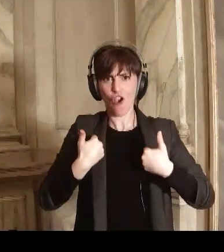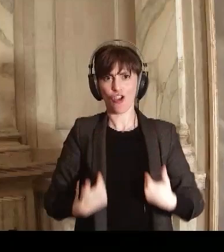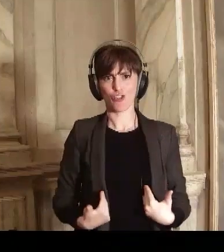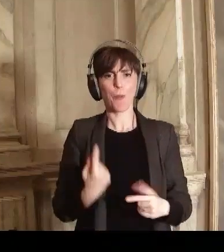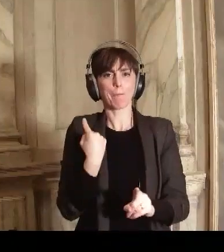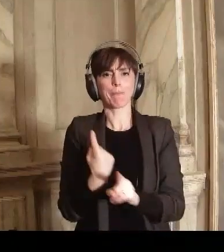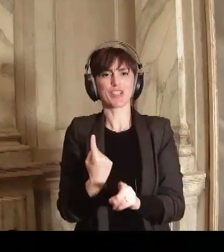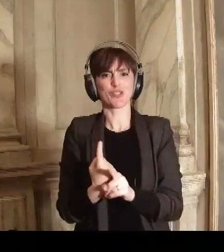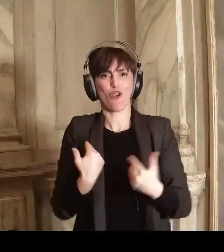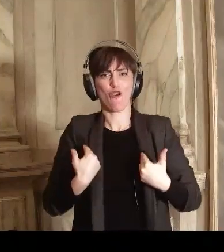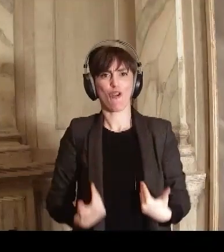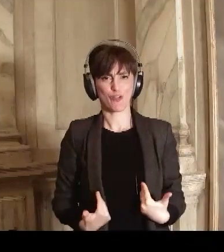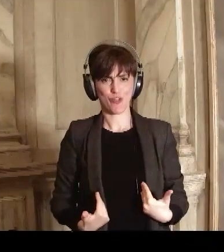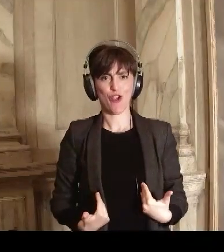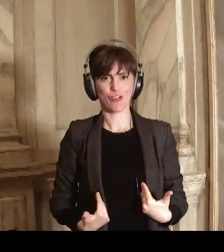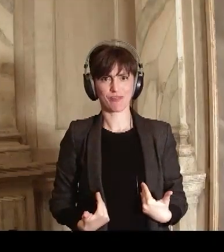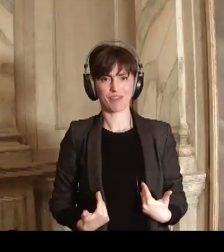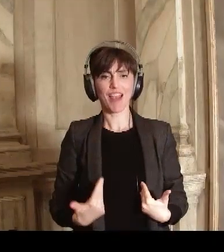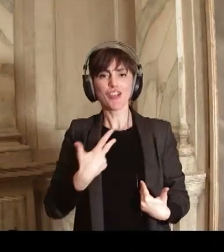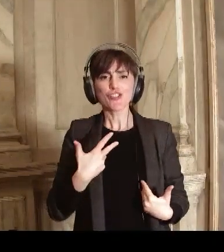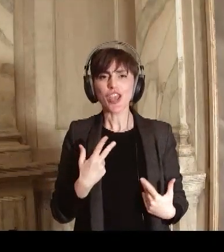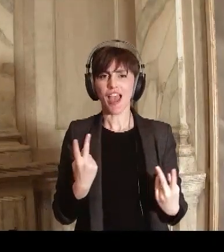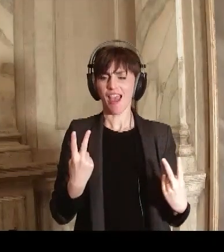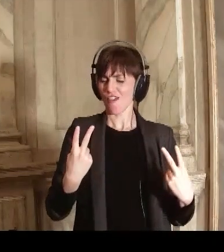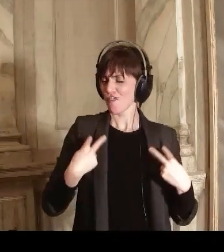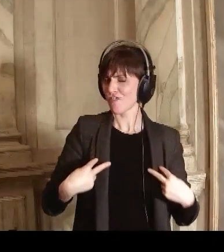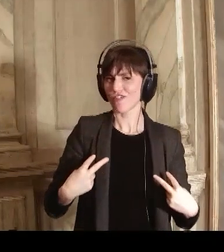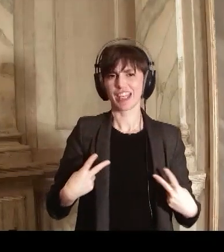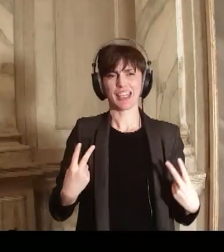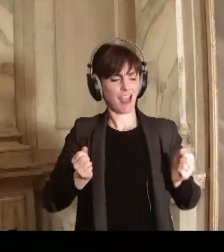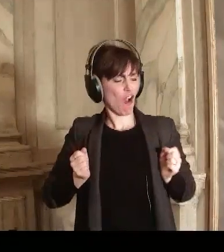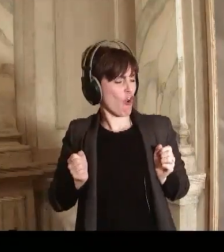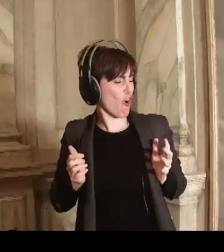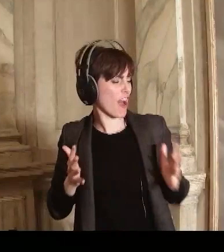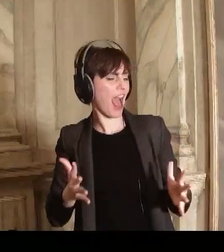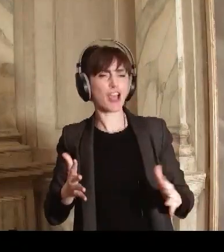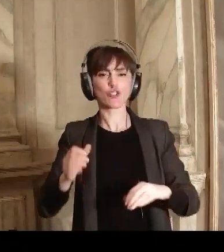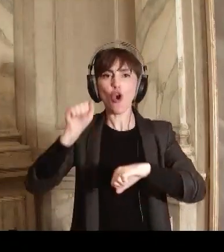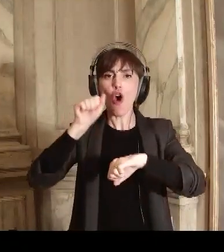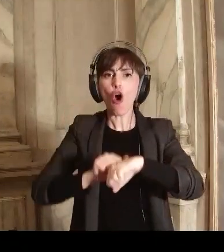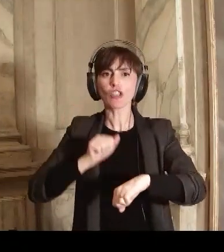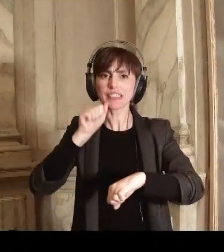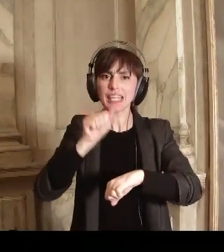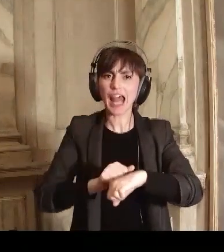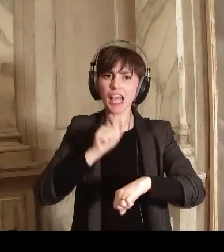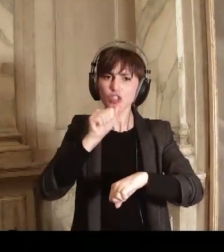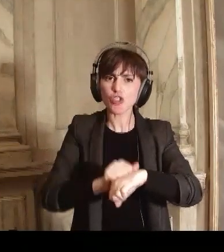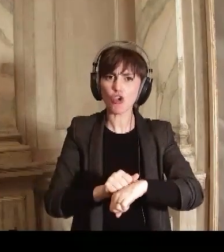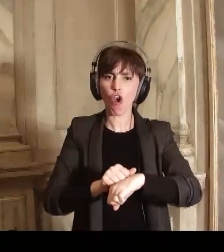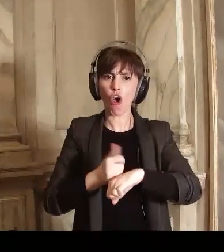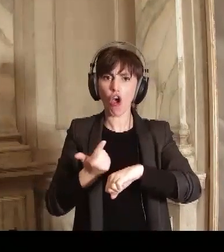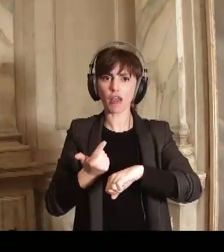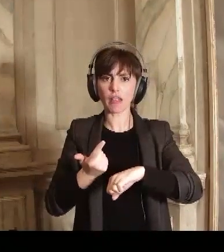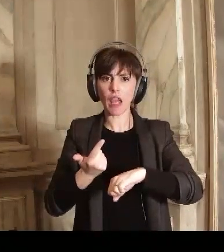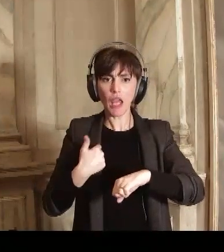tale quantità di vita, di respiro, di rabbia, ostinazione e coraggio, che non è possibile spenderle alimentando un totem in